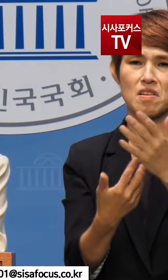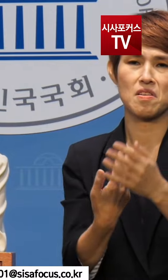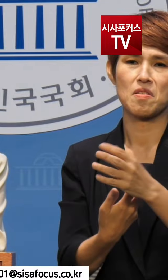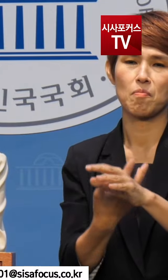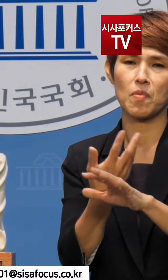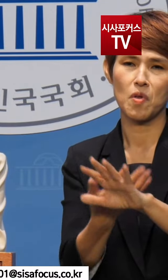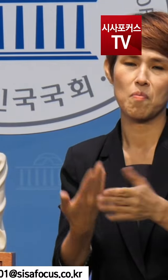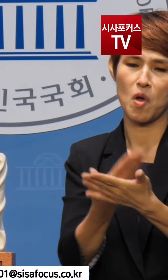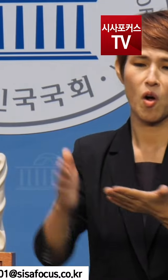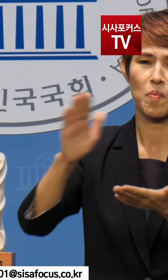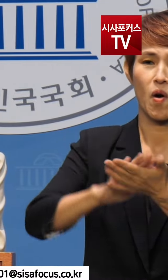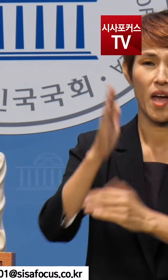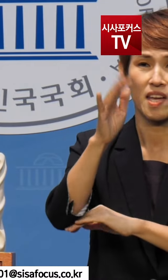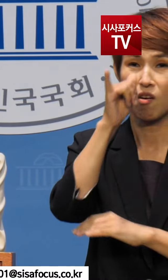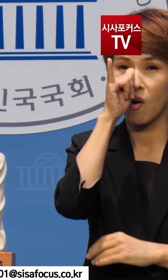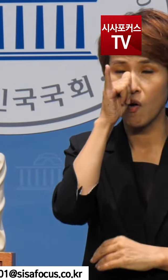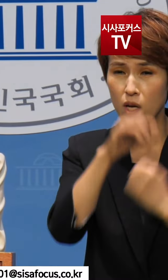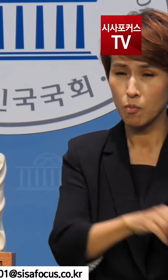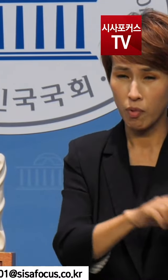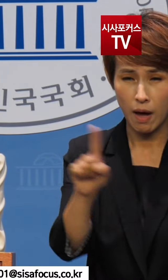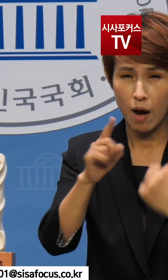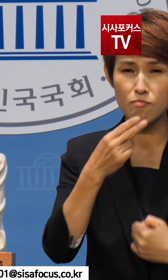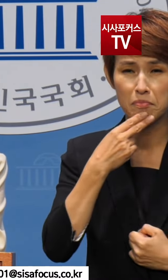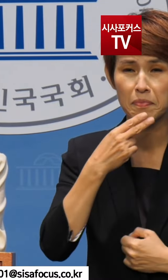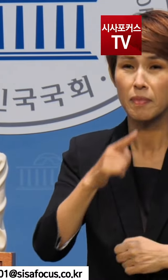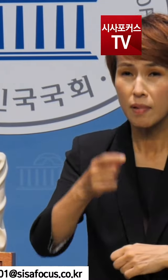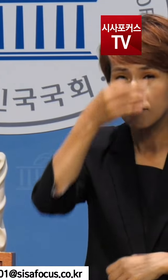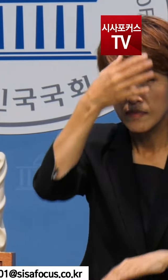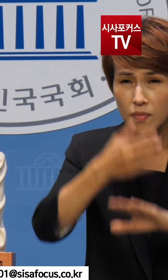된 점을 사과하는 게 우선입니다.